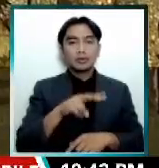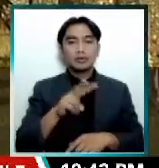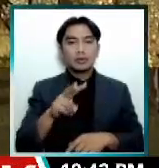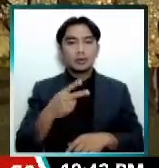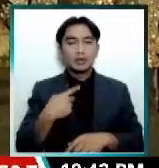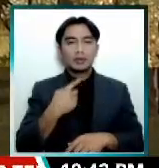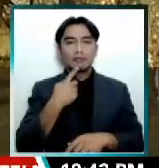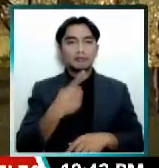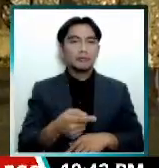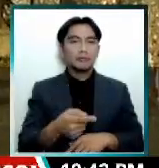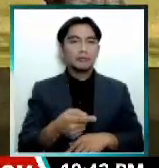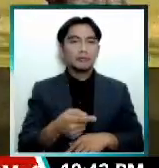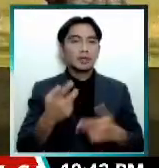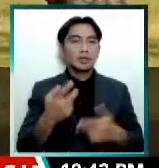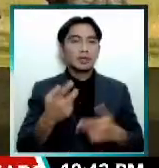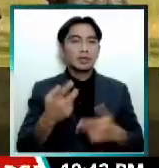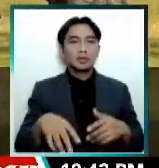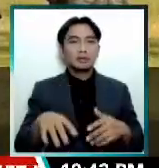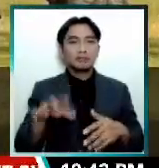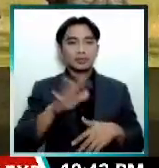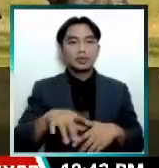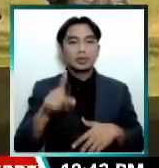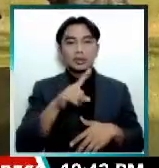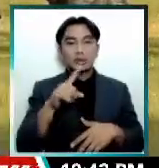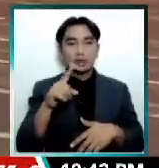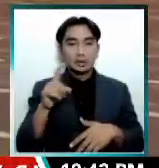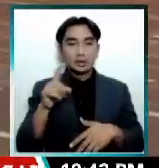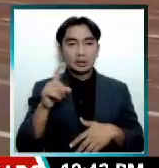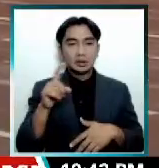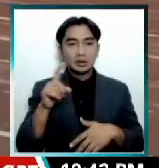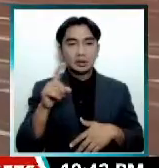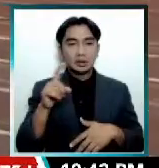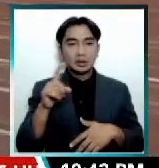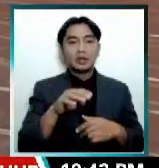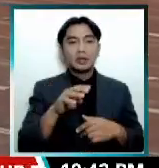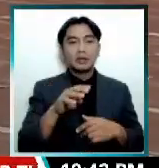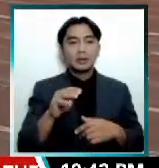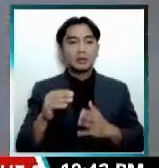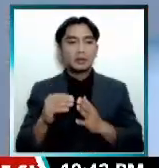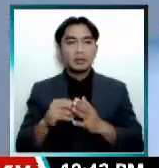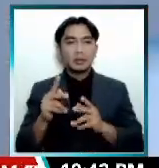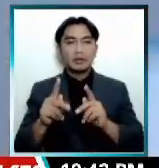137,000 ang mga pensioner para sa unang quarter ng 2023.